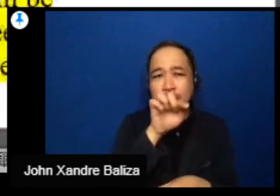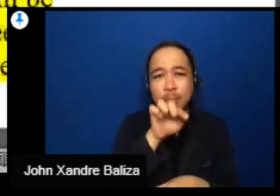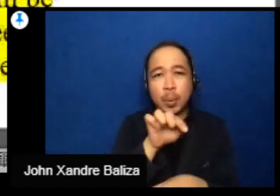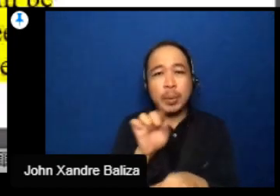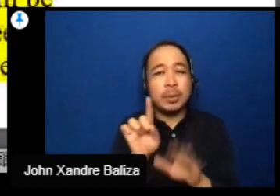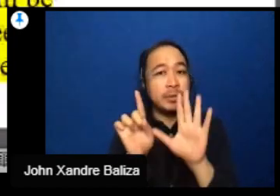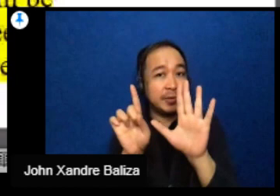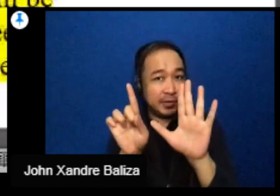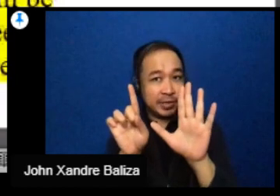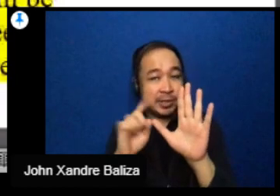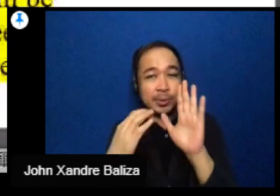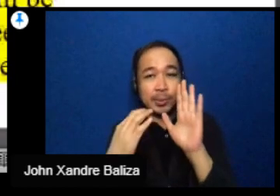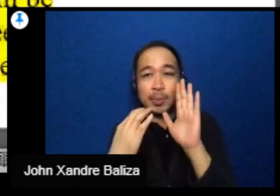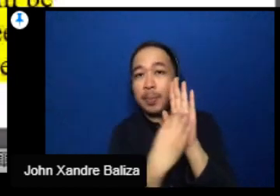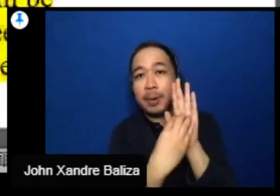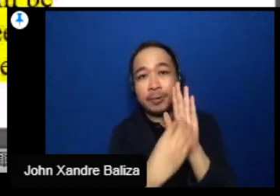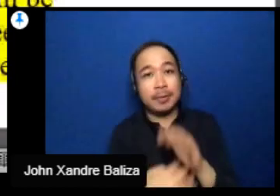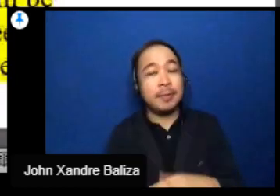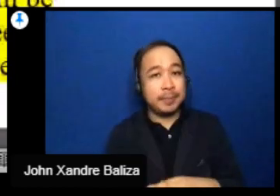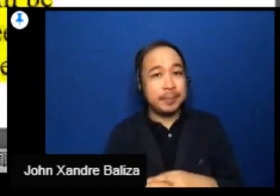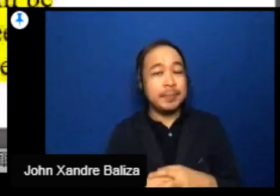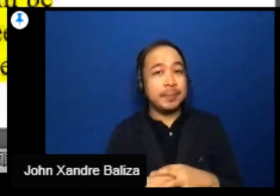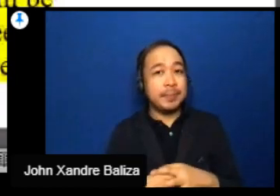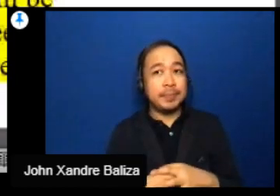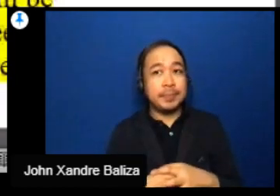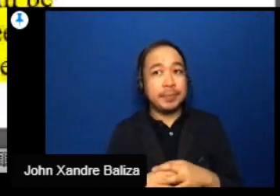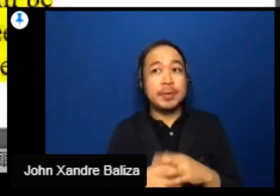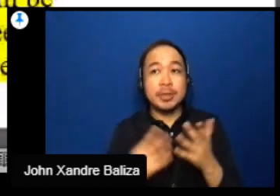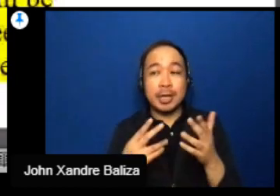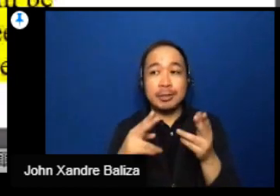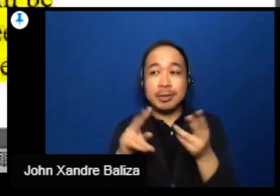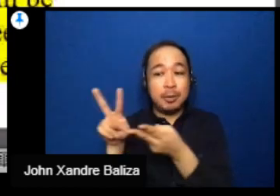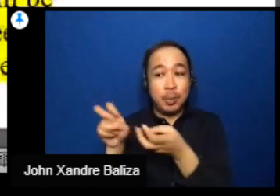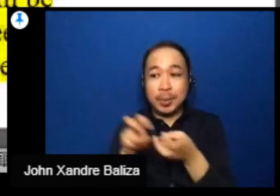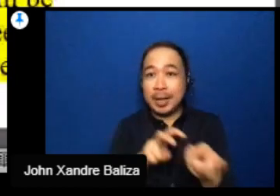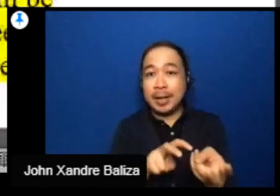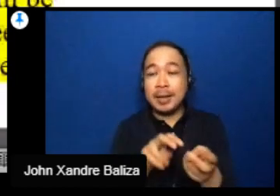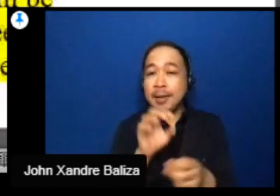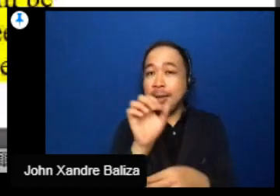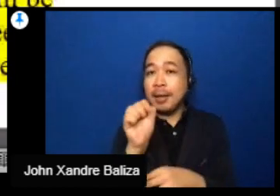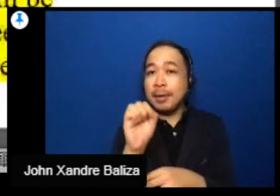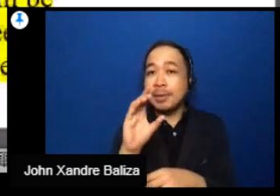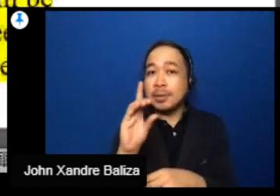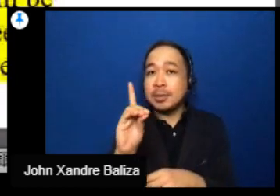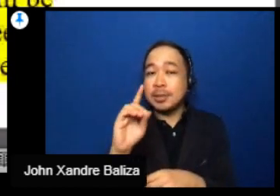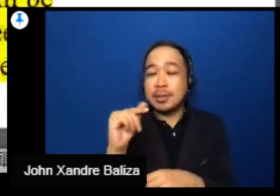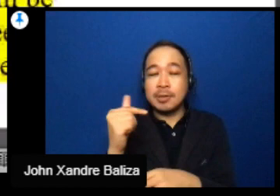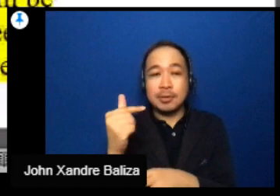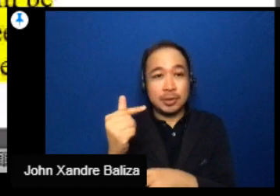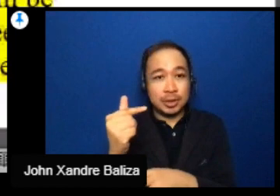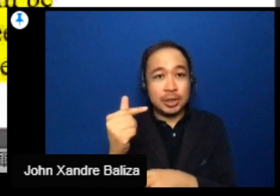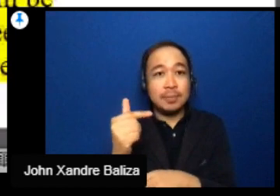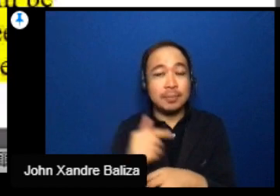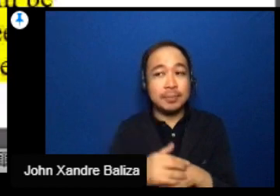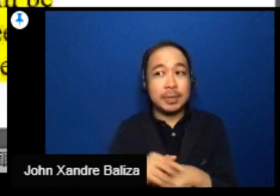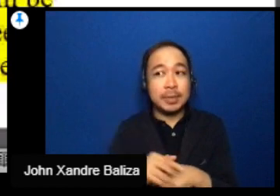из целей устойчивого развития. И там есть та формулировка, которая, собственно